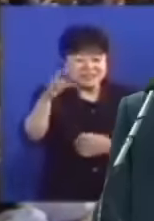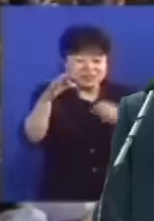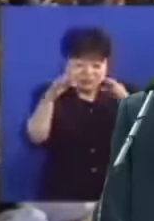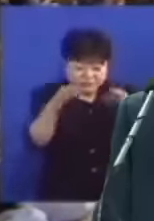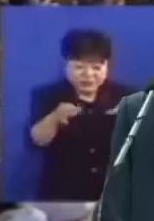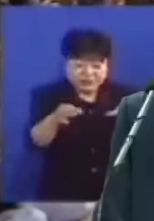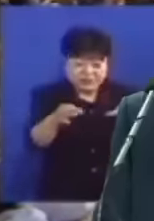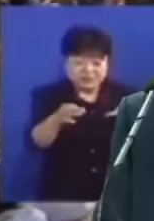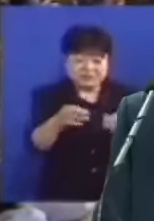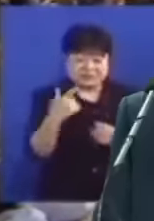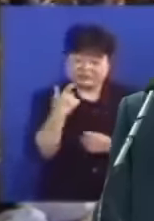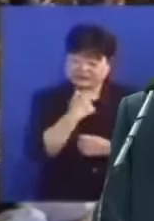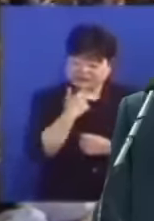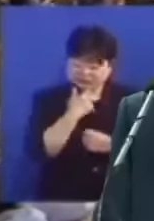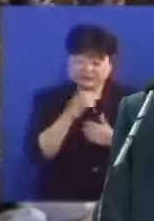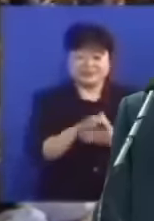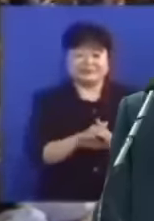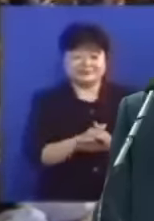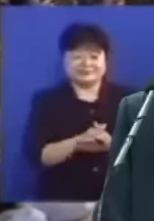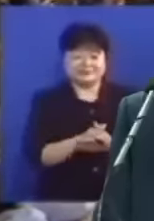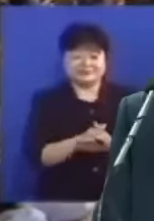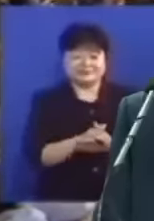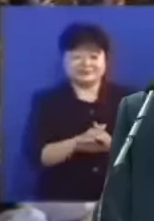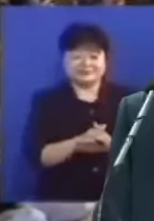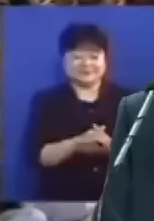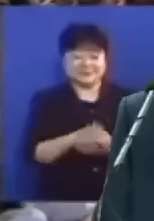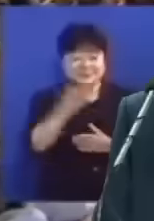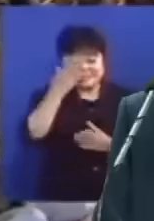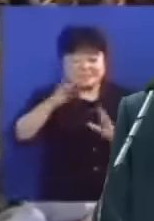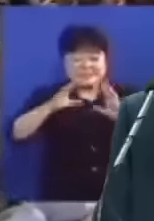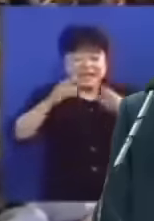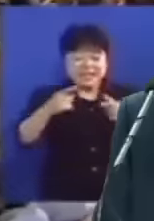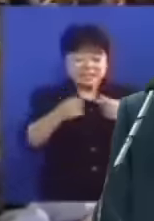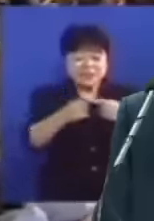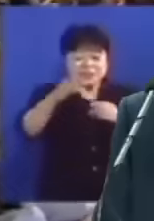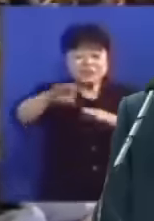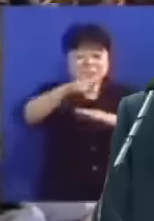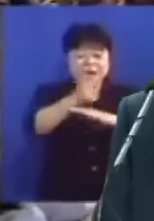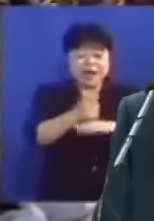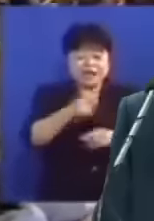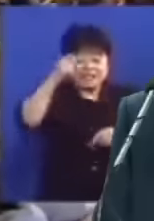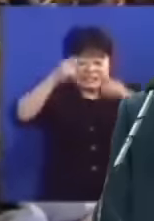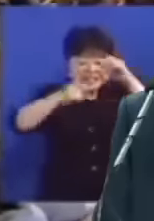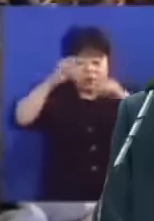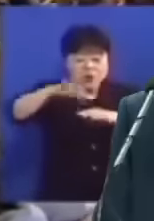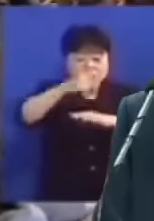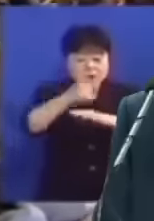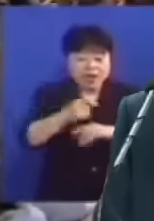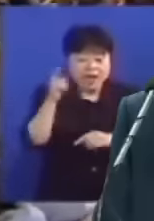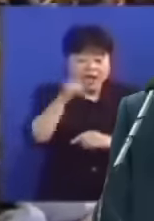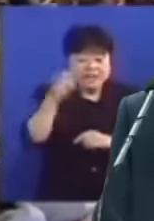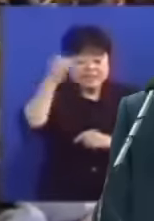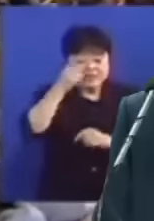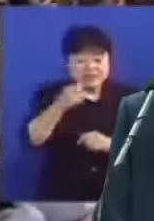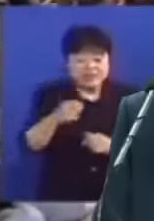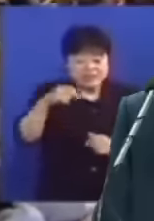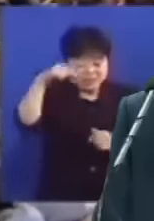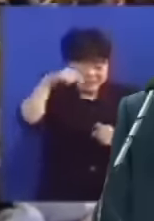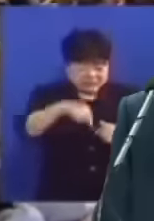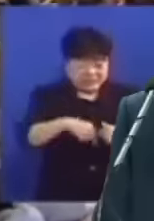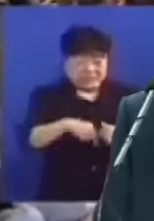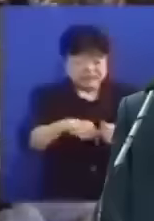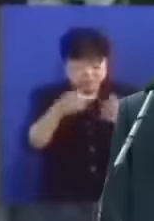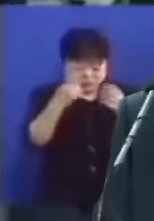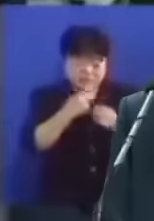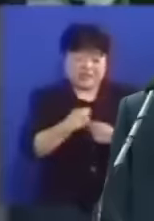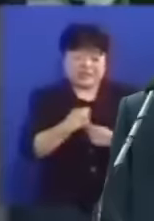찬송하는 것을 굉장히 싫어합니다. 이스라엘의 첫째 왕인 사울왕이 악령이 덮쳐서 고통당할 때 신하들이